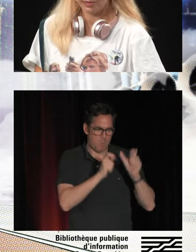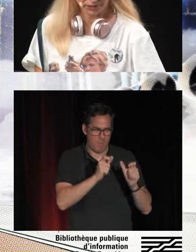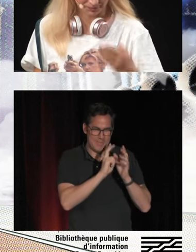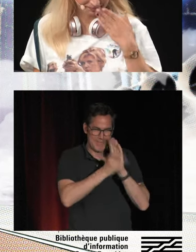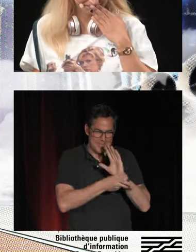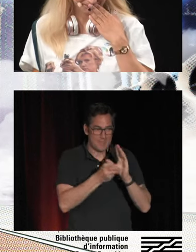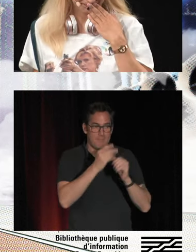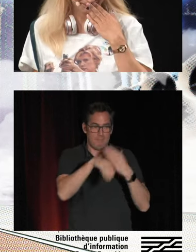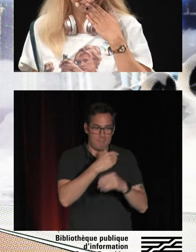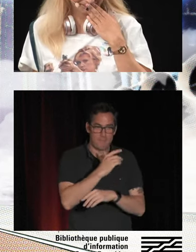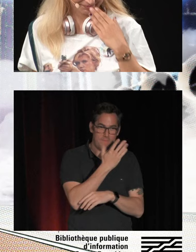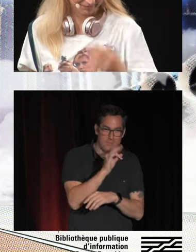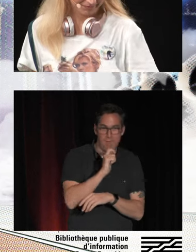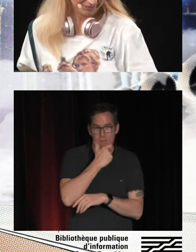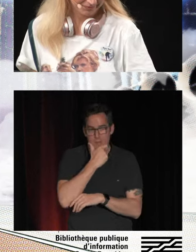anglophones.